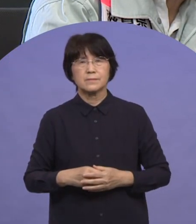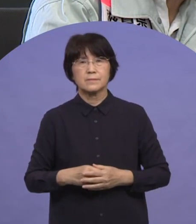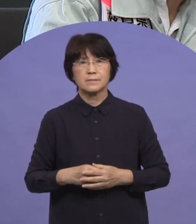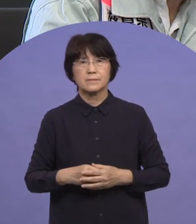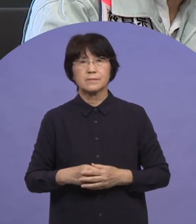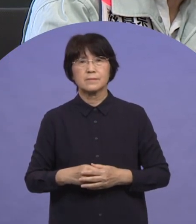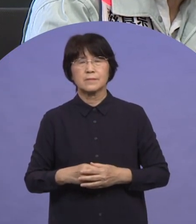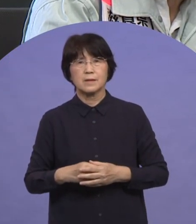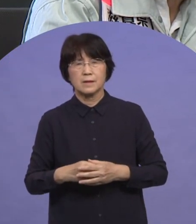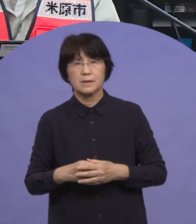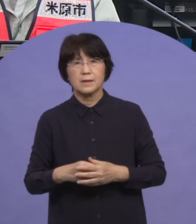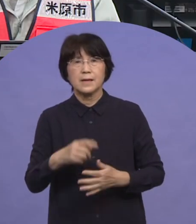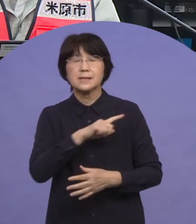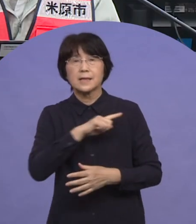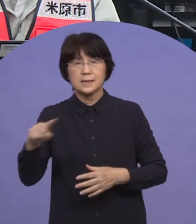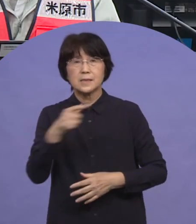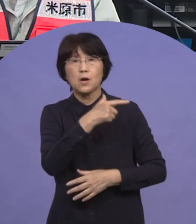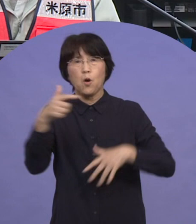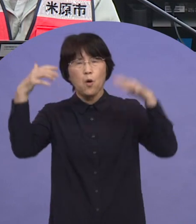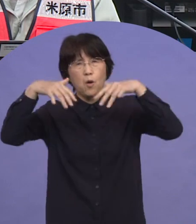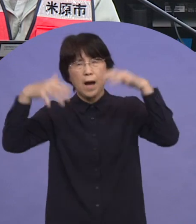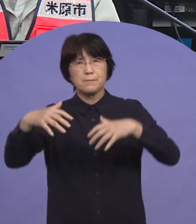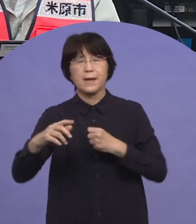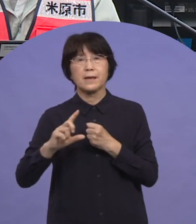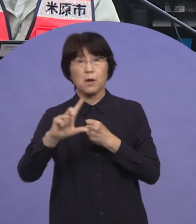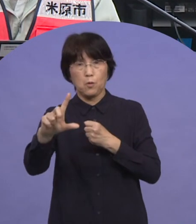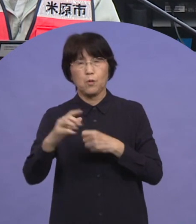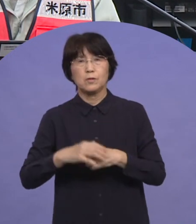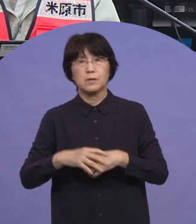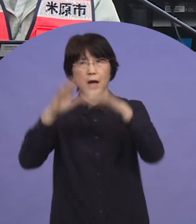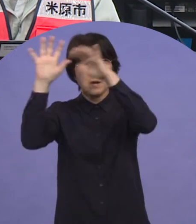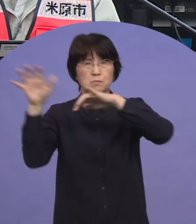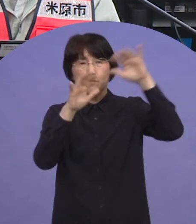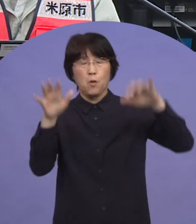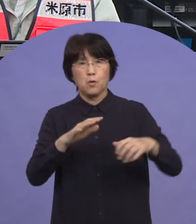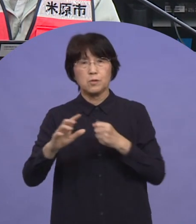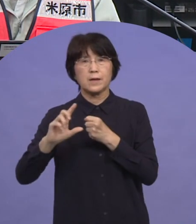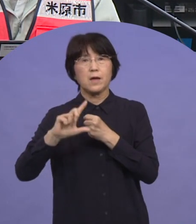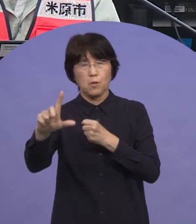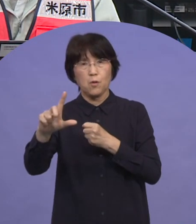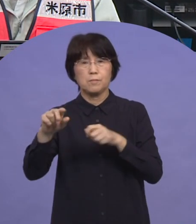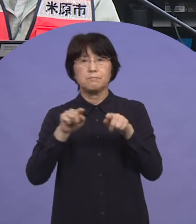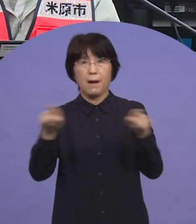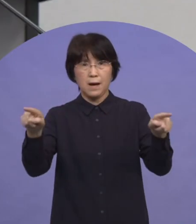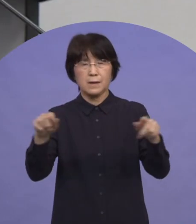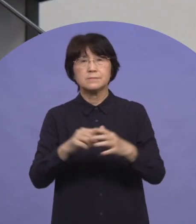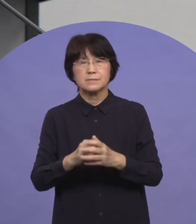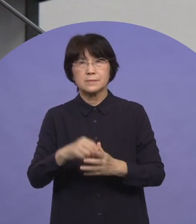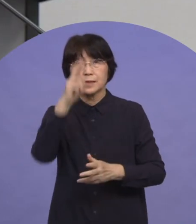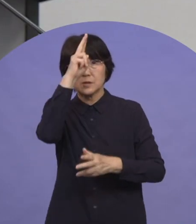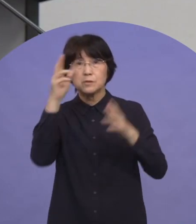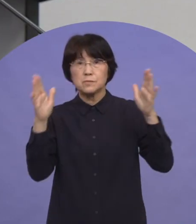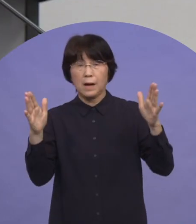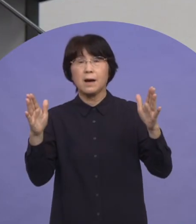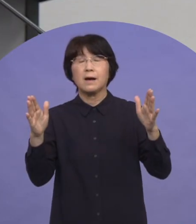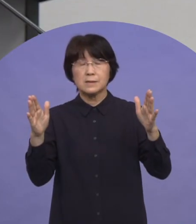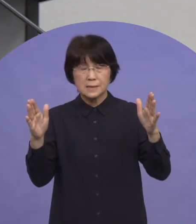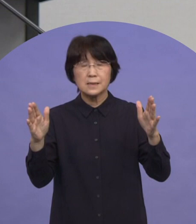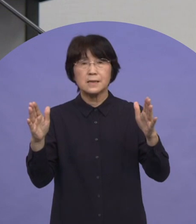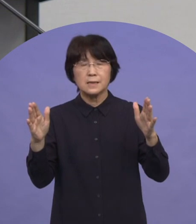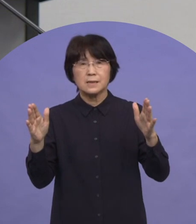そのため先に大雨警報、暴風警報を発令し、明るいうちからの避難体制を確